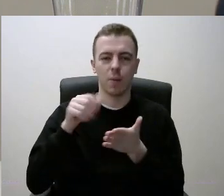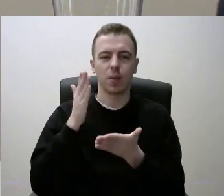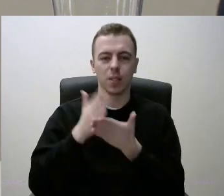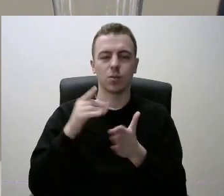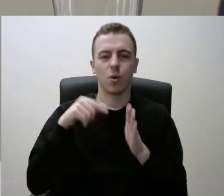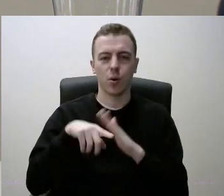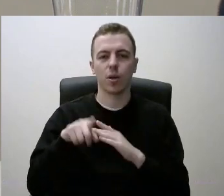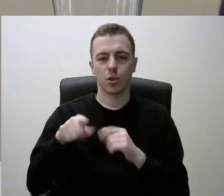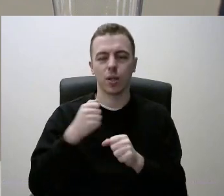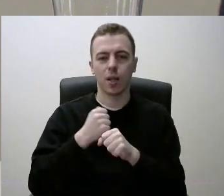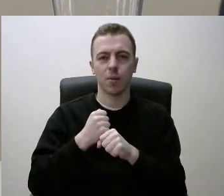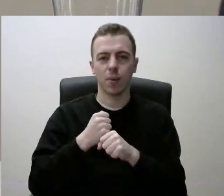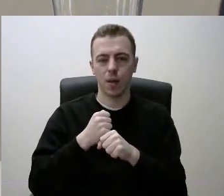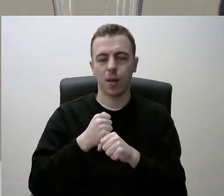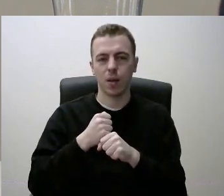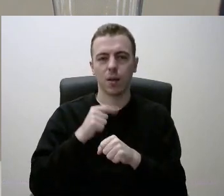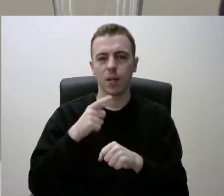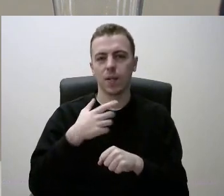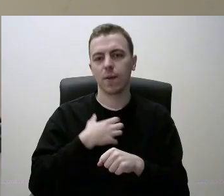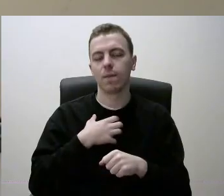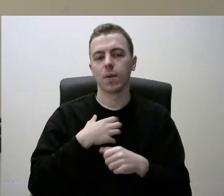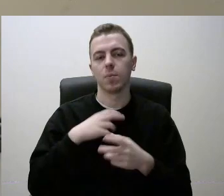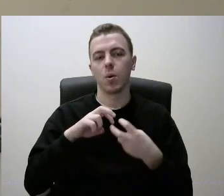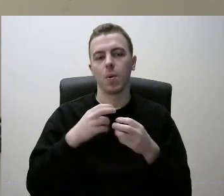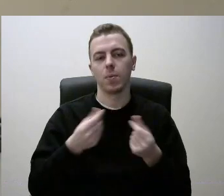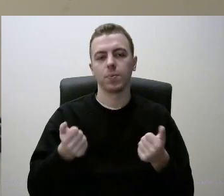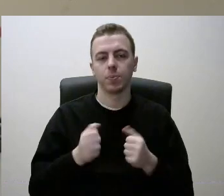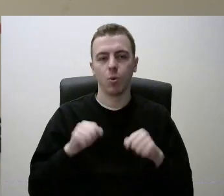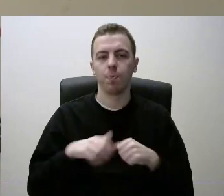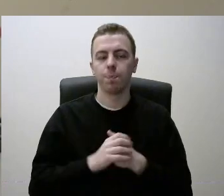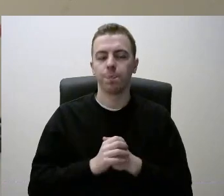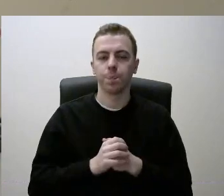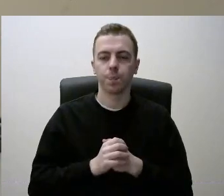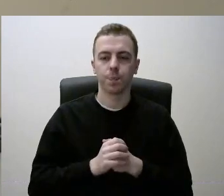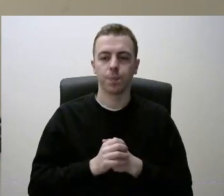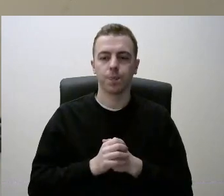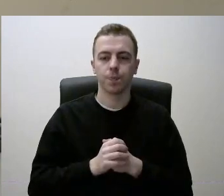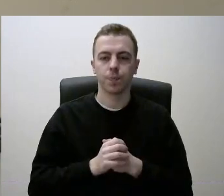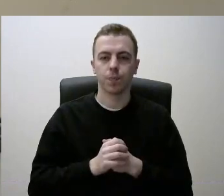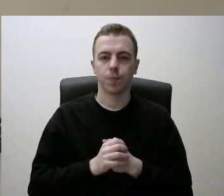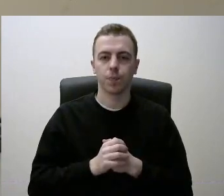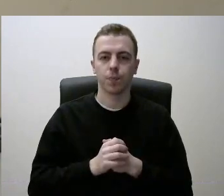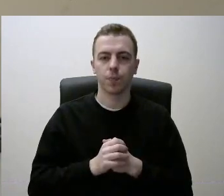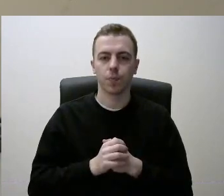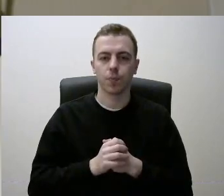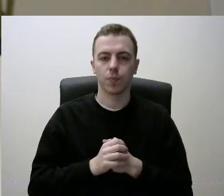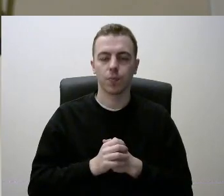šitame darbe, jisai yra vienas iš būdų spręsti tas problemas. Ačiū, Arvydas Vaitkus, politinis komitetas ištikimi